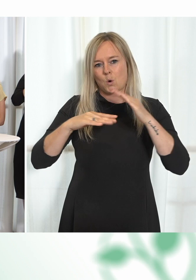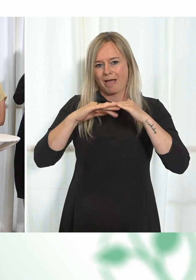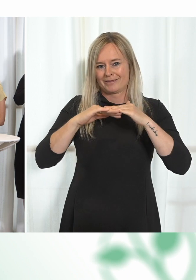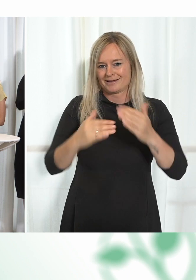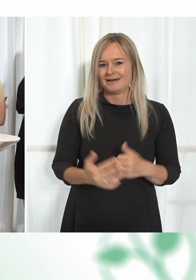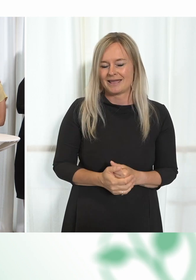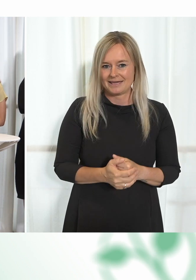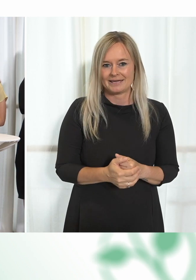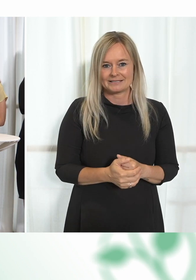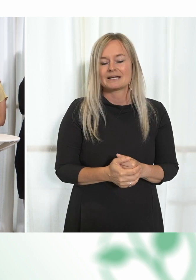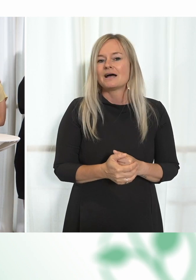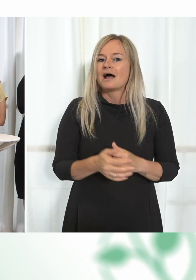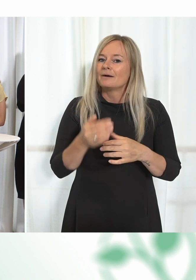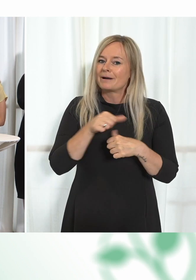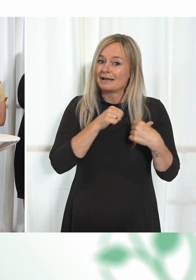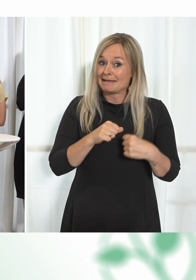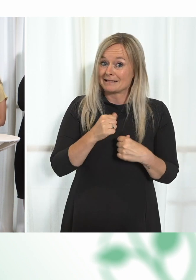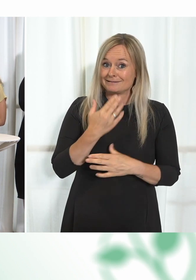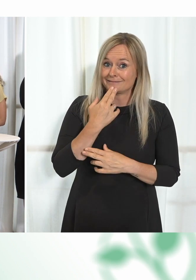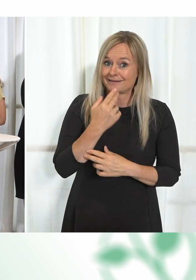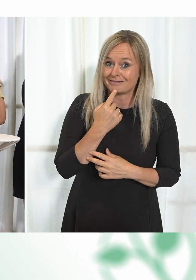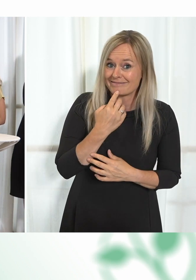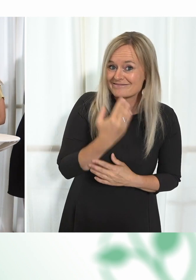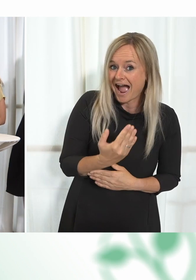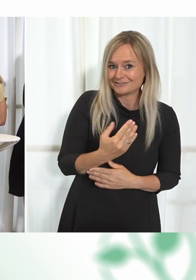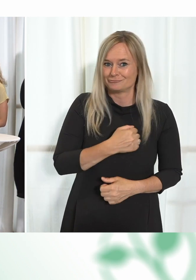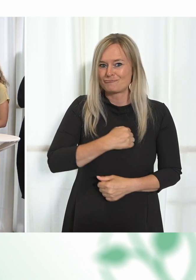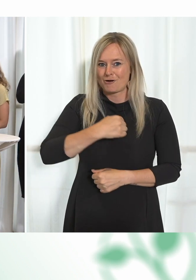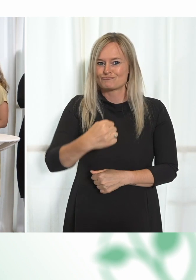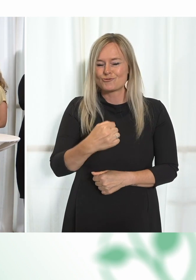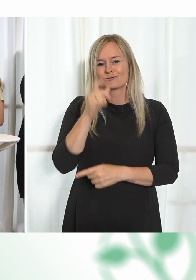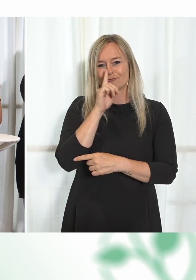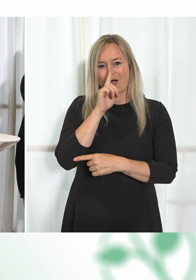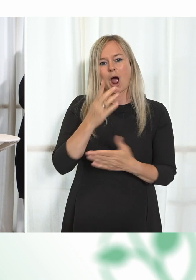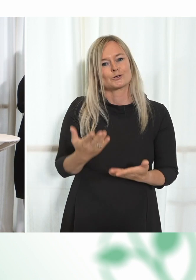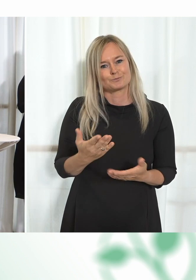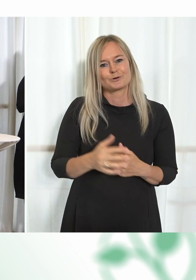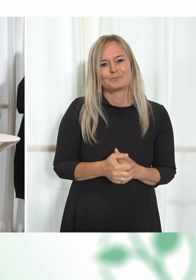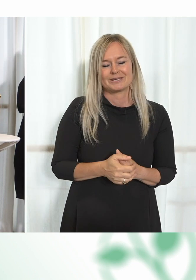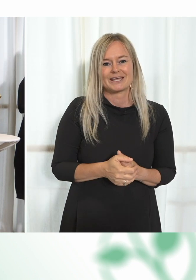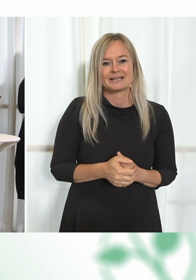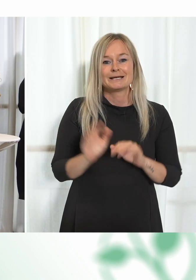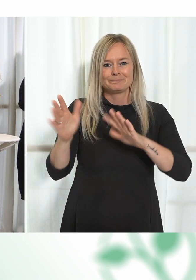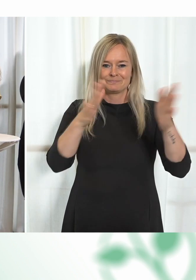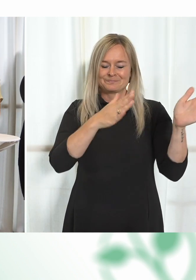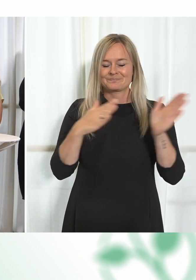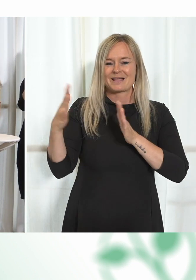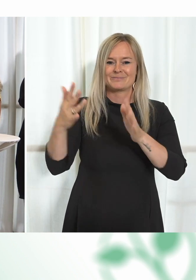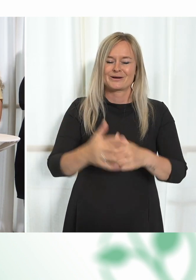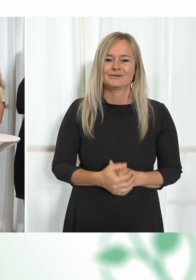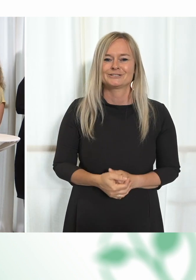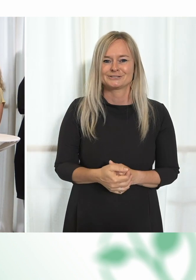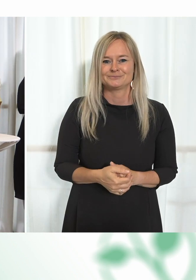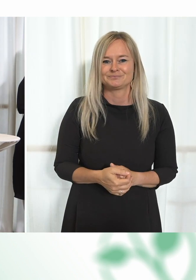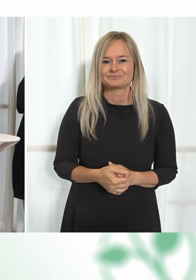gut unterstützen. Herzlichen Dank für den Mut, fürs Ausprobieren. Frau Brunner und Martin Essler, herzlichen Dank. Ein Applaus für Sie, nehmen Sie bitte